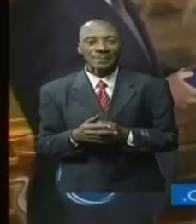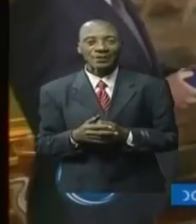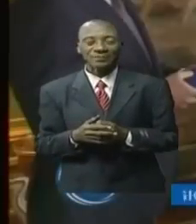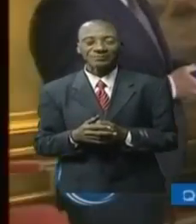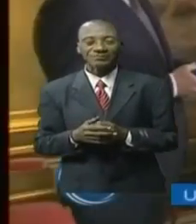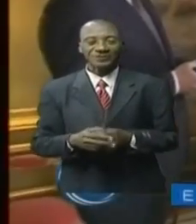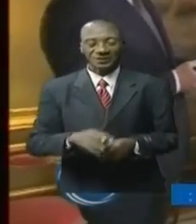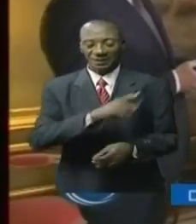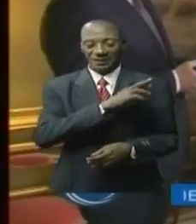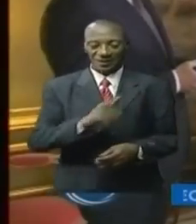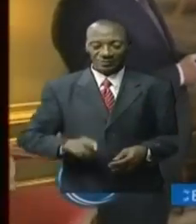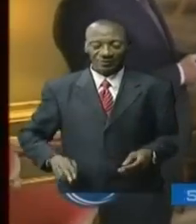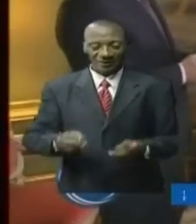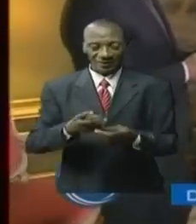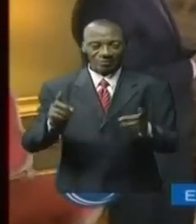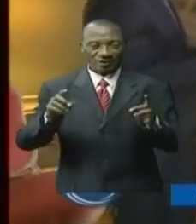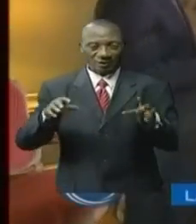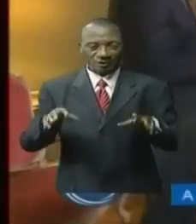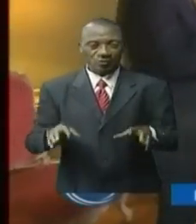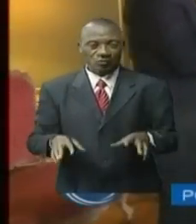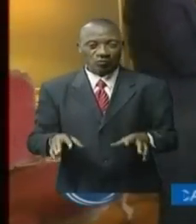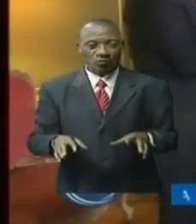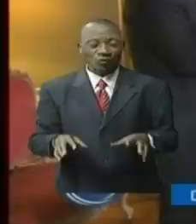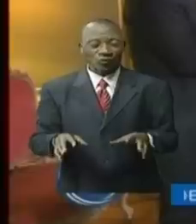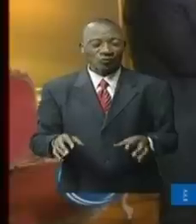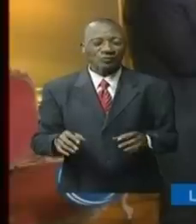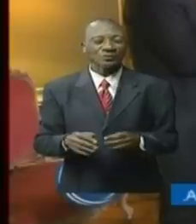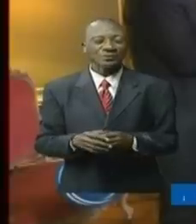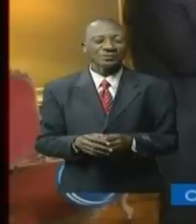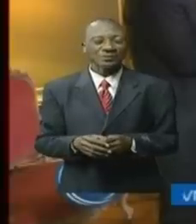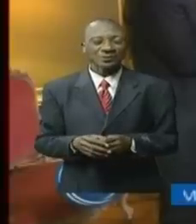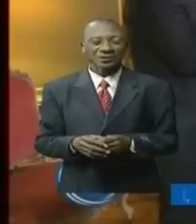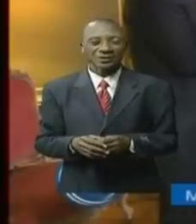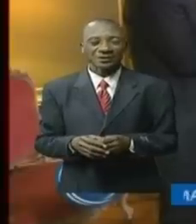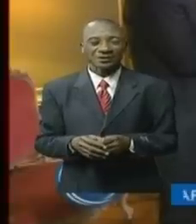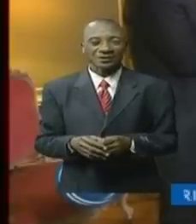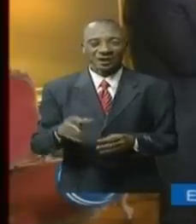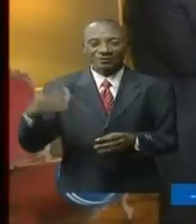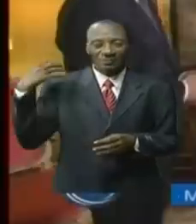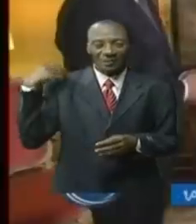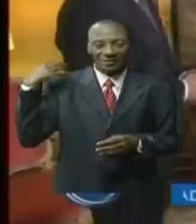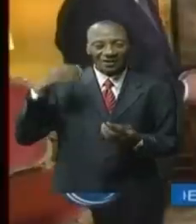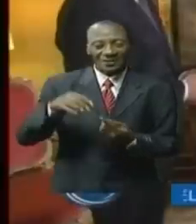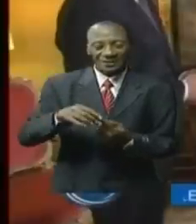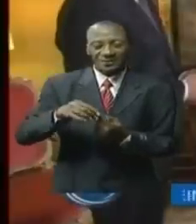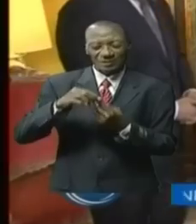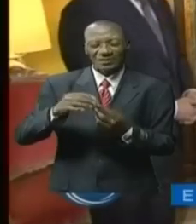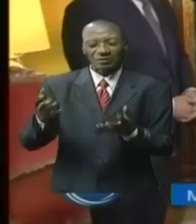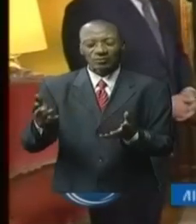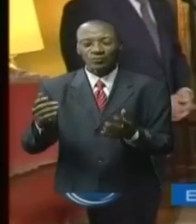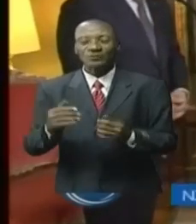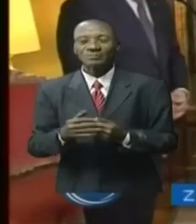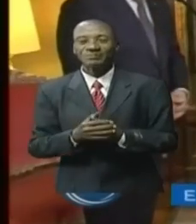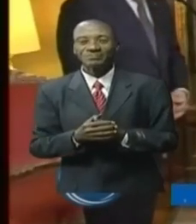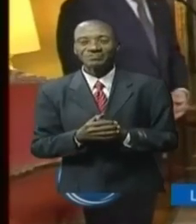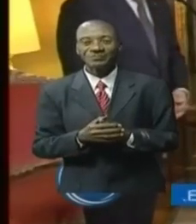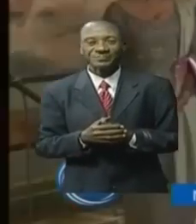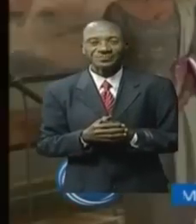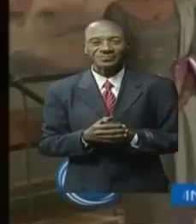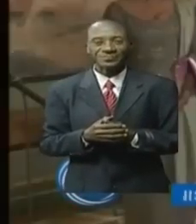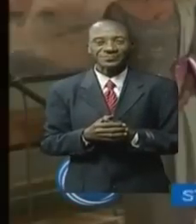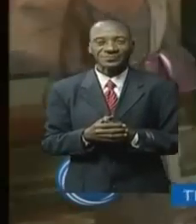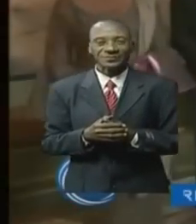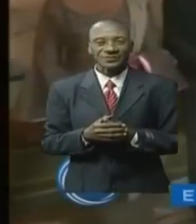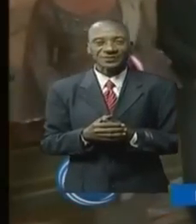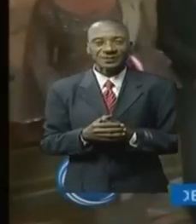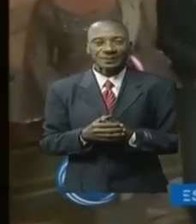famille Lumumba en particulier peuvent enfin faire leur deuil. Au palais d'Egmont de Bruxelles en Belgique,